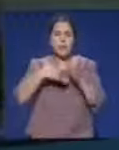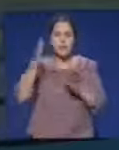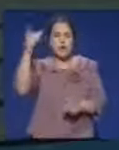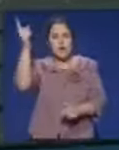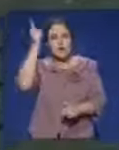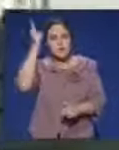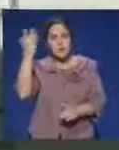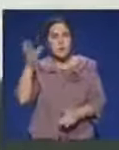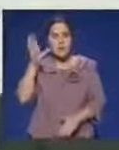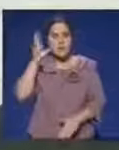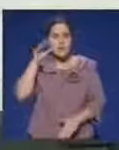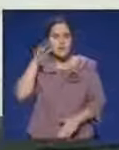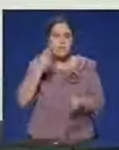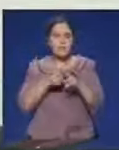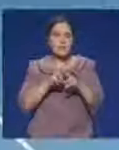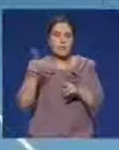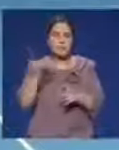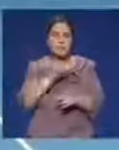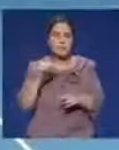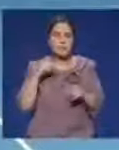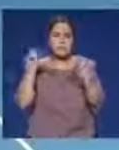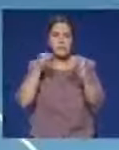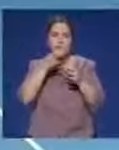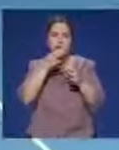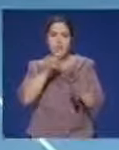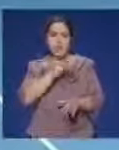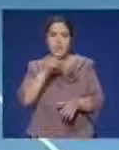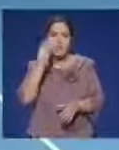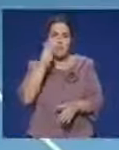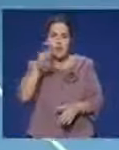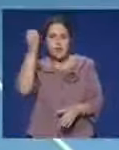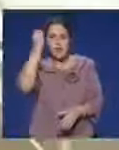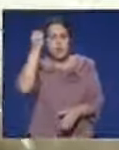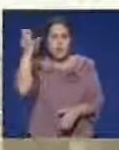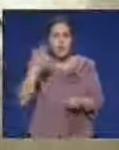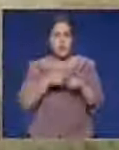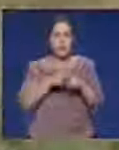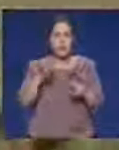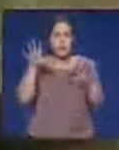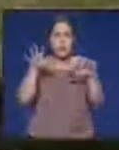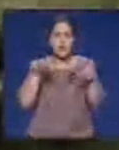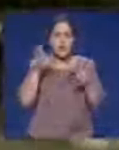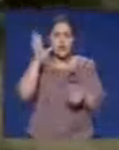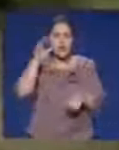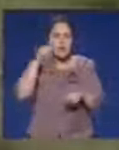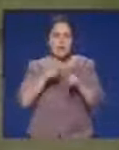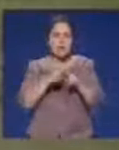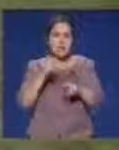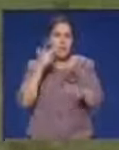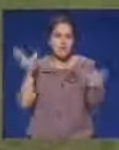центре – немецкая овчарка. Их кинологи считают универсальными. Лада, Рэмбо, Синди, Рокки стоят на посту вместе с